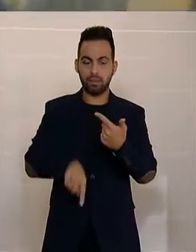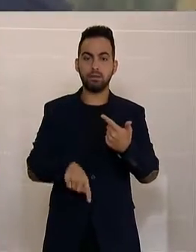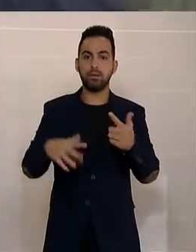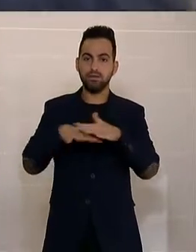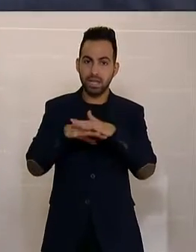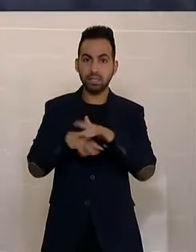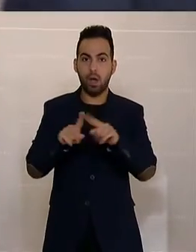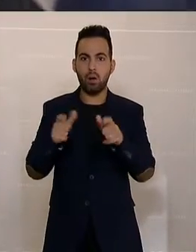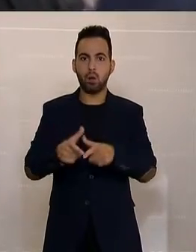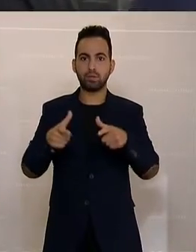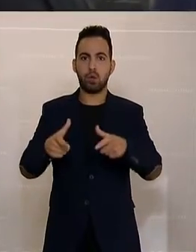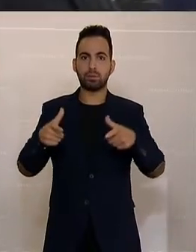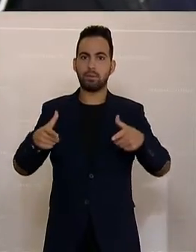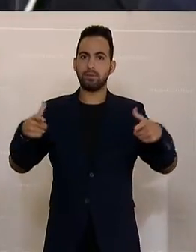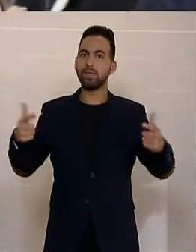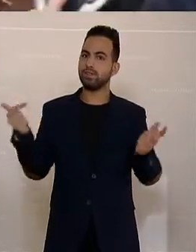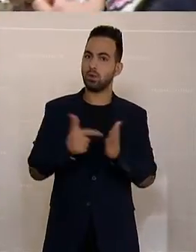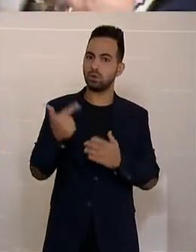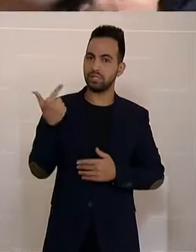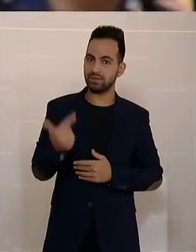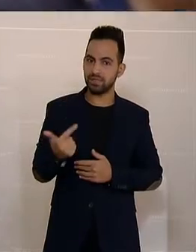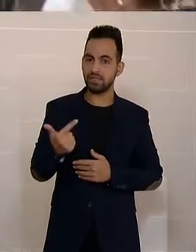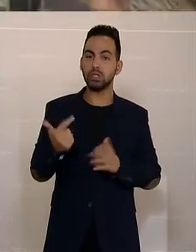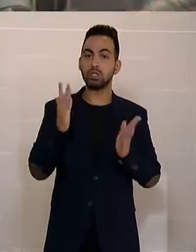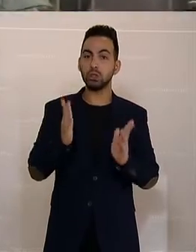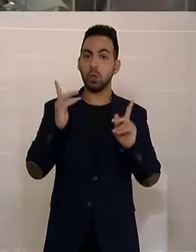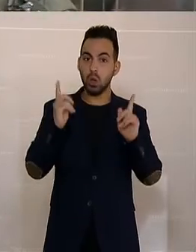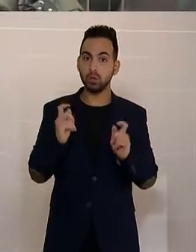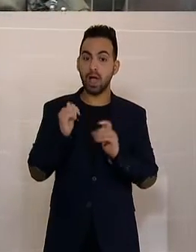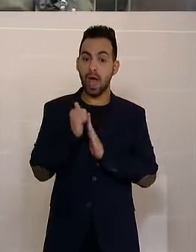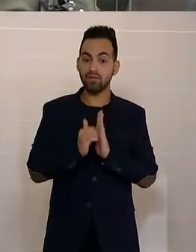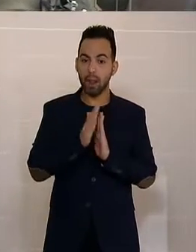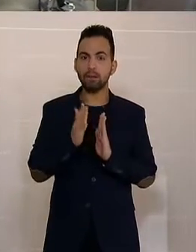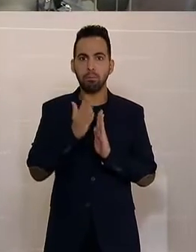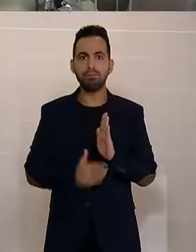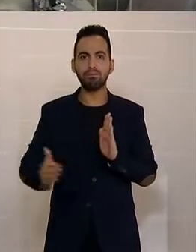immer stärker ausgebaut, wie gesagt 2020 pilotiert und ich freue mich über diesen